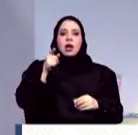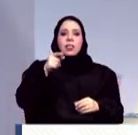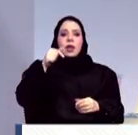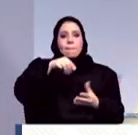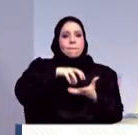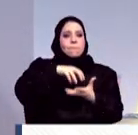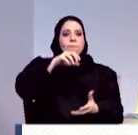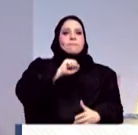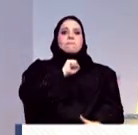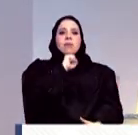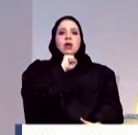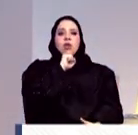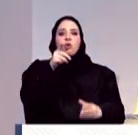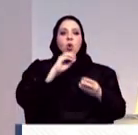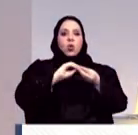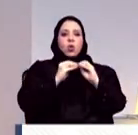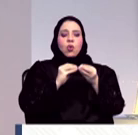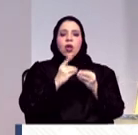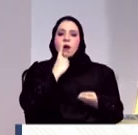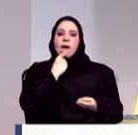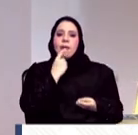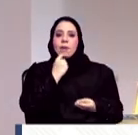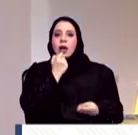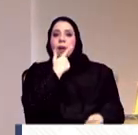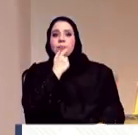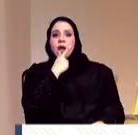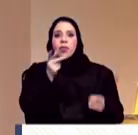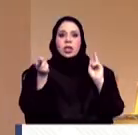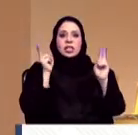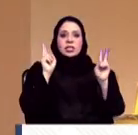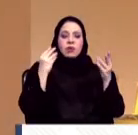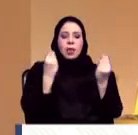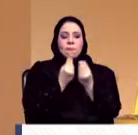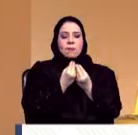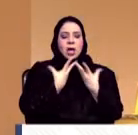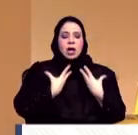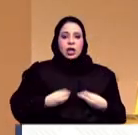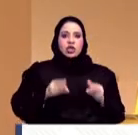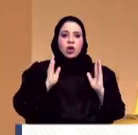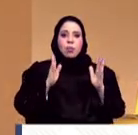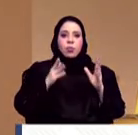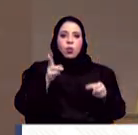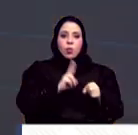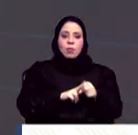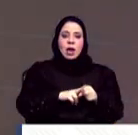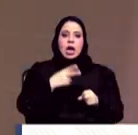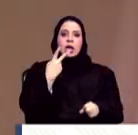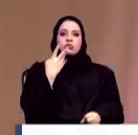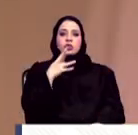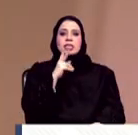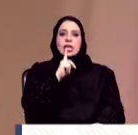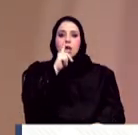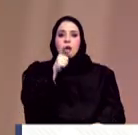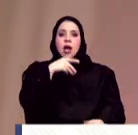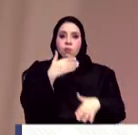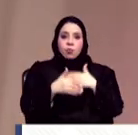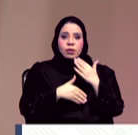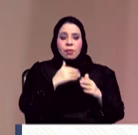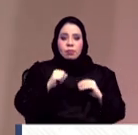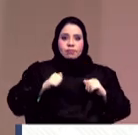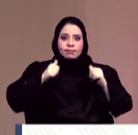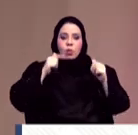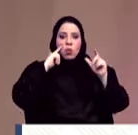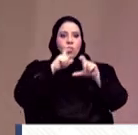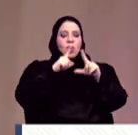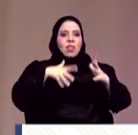المنامه مضاءه باللونين الاحمر والابيض احتفاء بهاتين المناسبتين وتستمر هذه المبادره التي